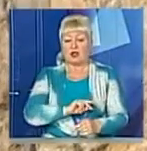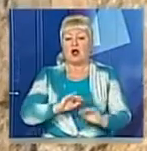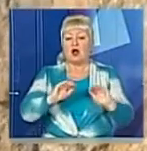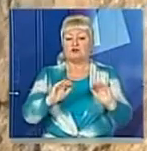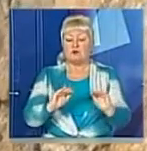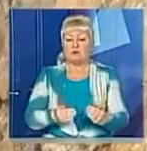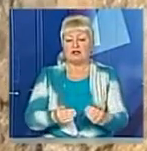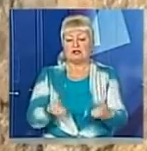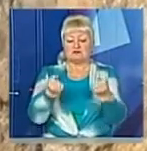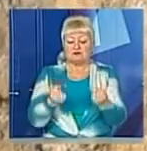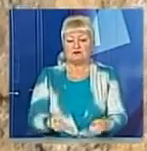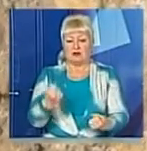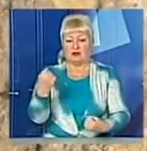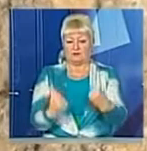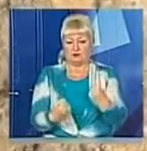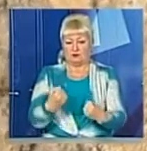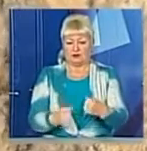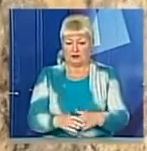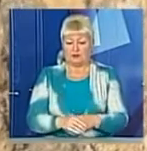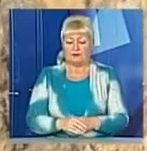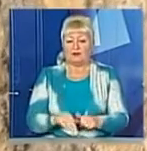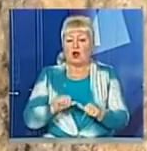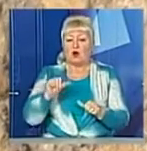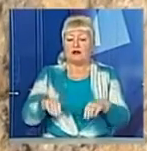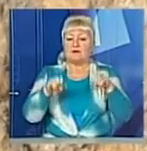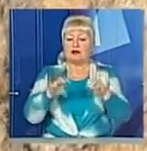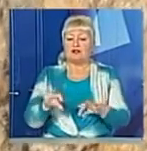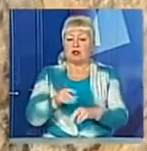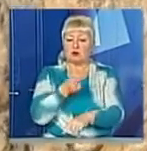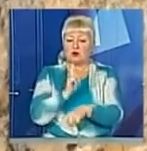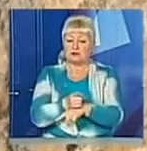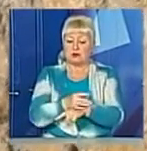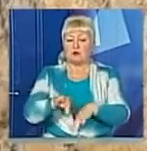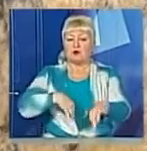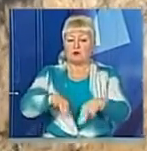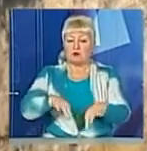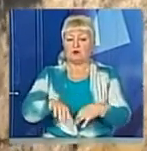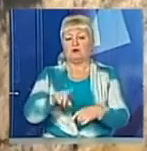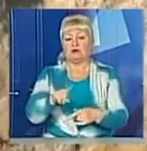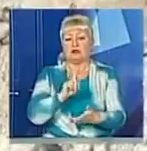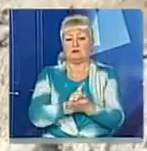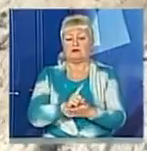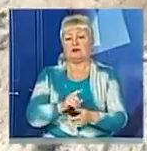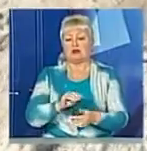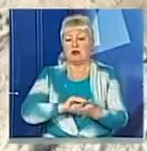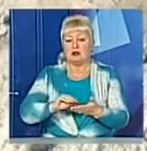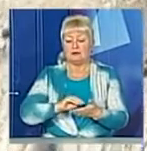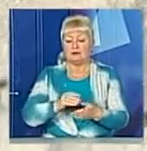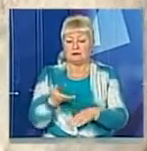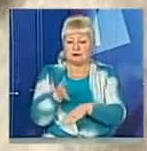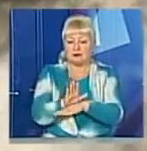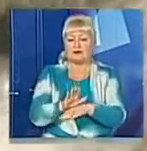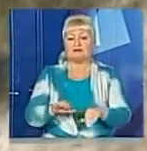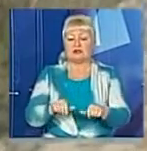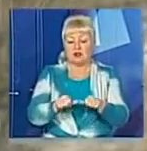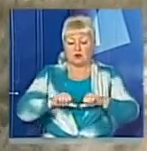на великогабаритні і вантажні автівки. Окреме рішення про заборону руху там транспорту має винести комісія з питань